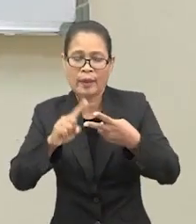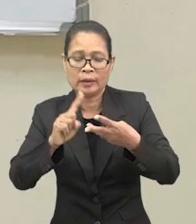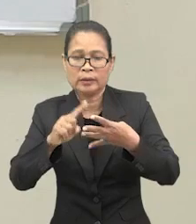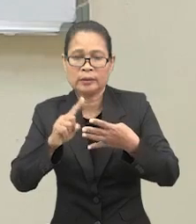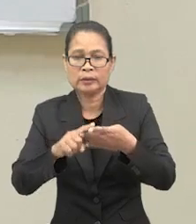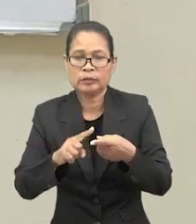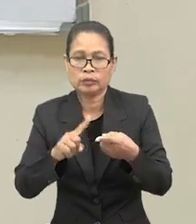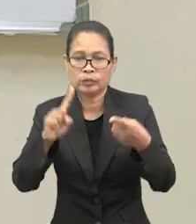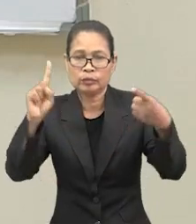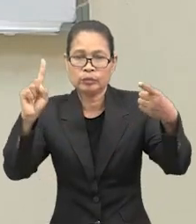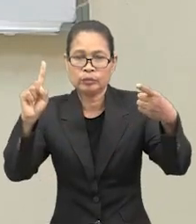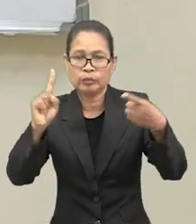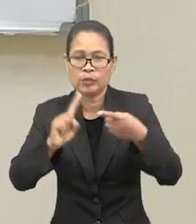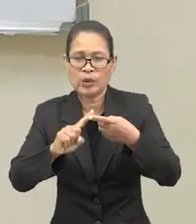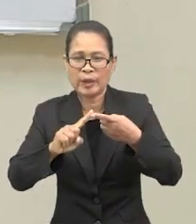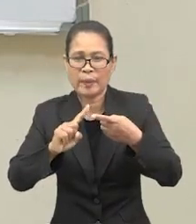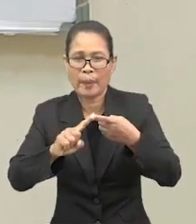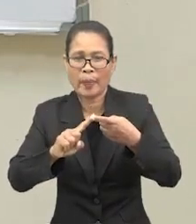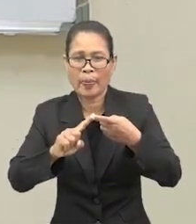Tì